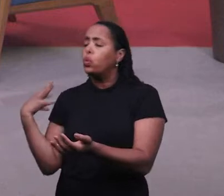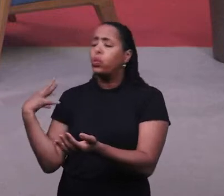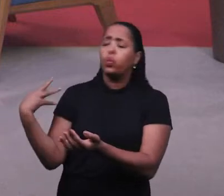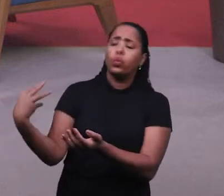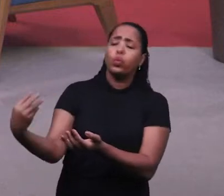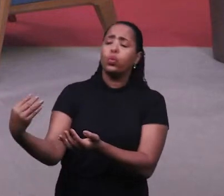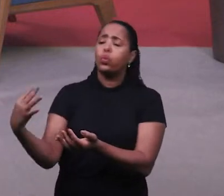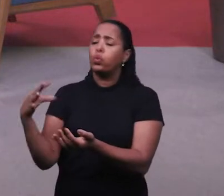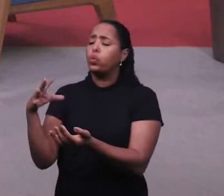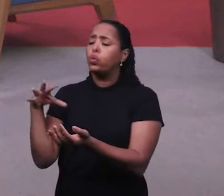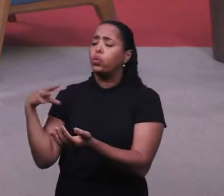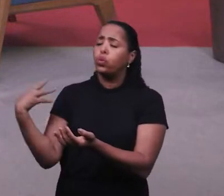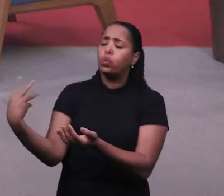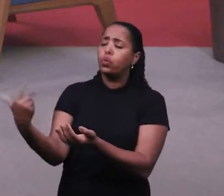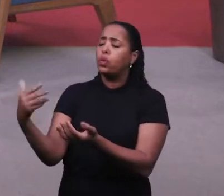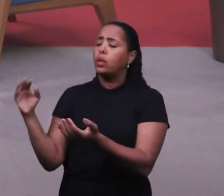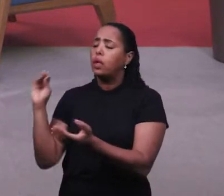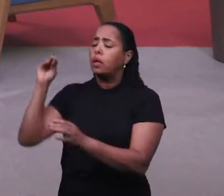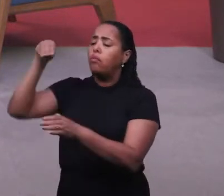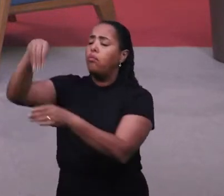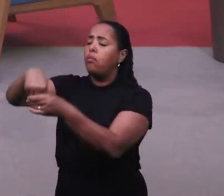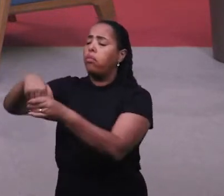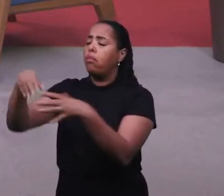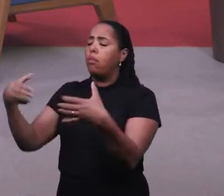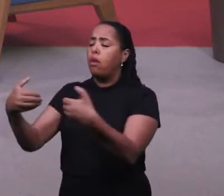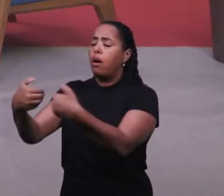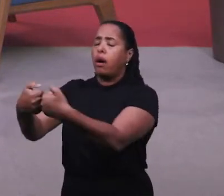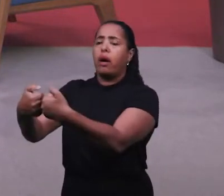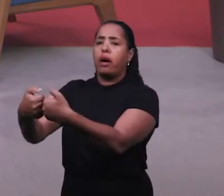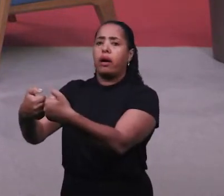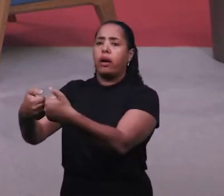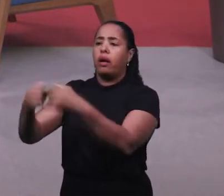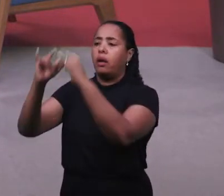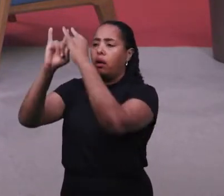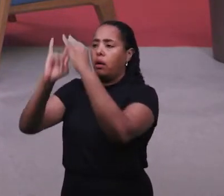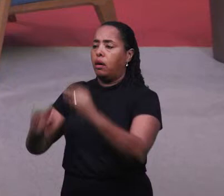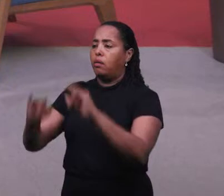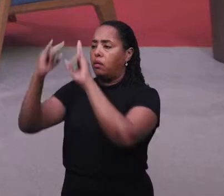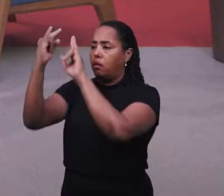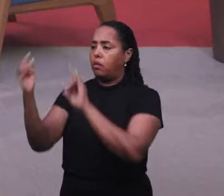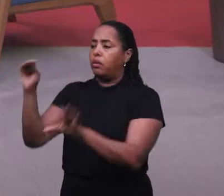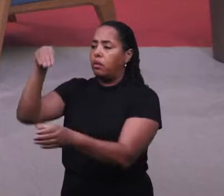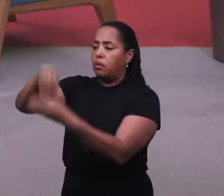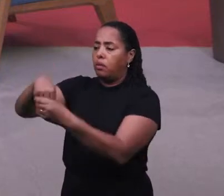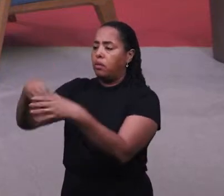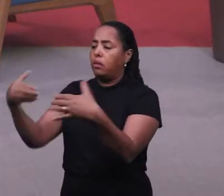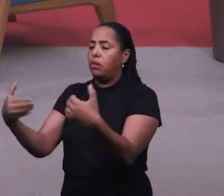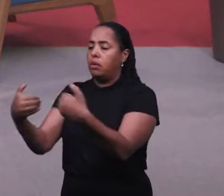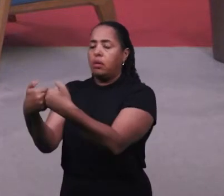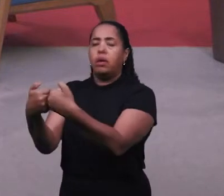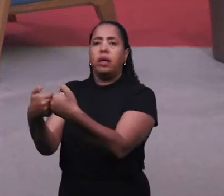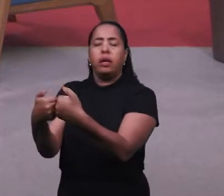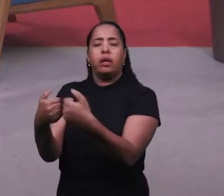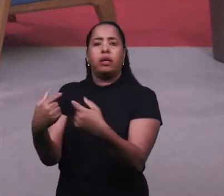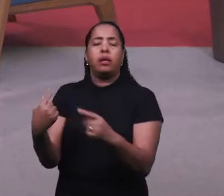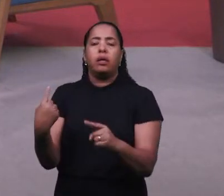tout était autour, et tout se passait autour de l'arche, autour du